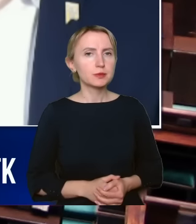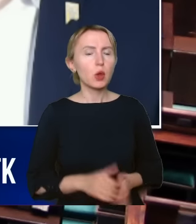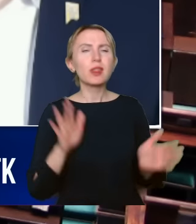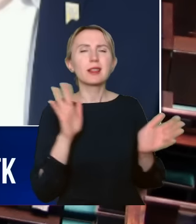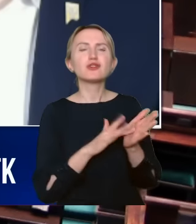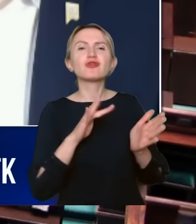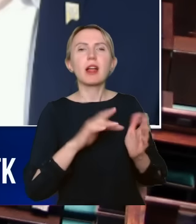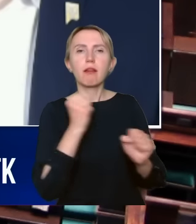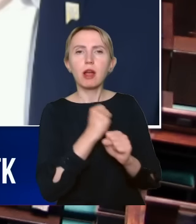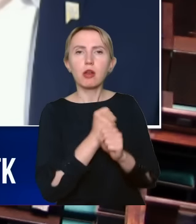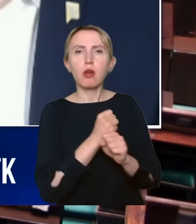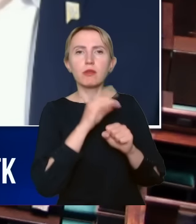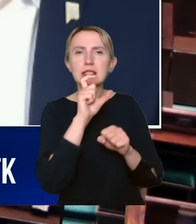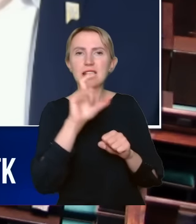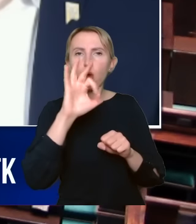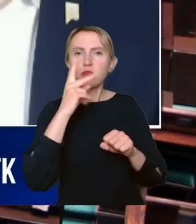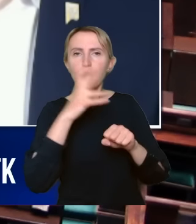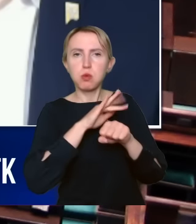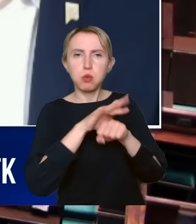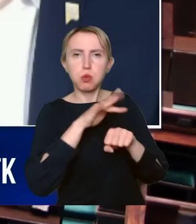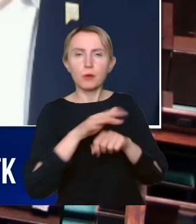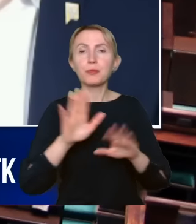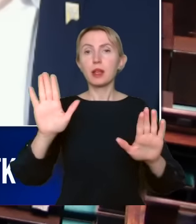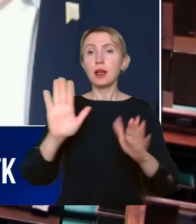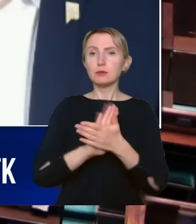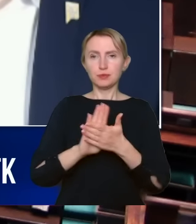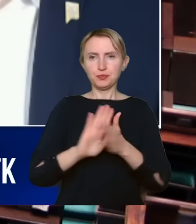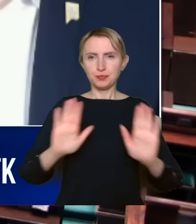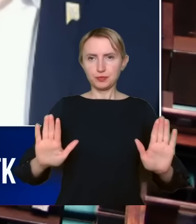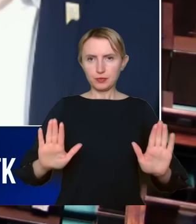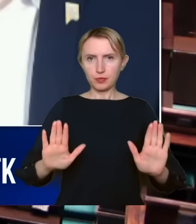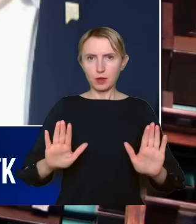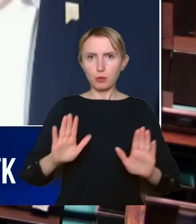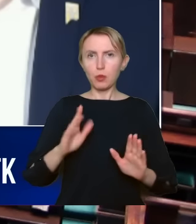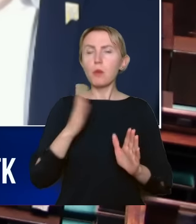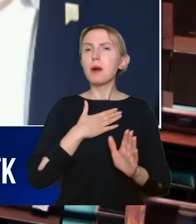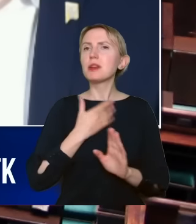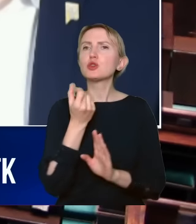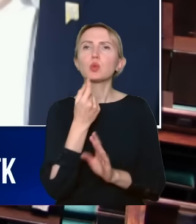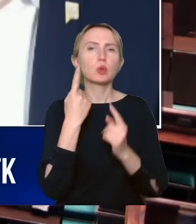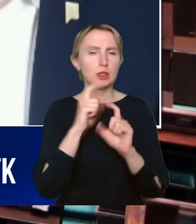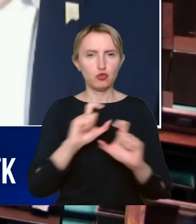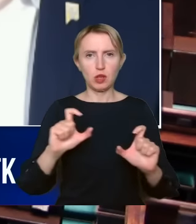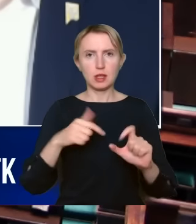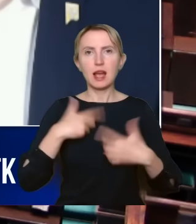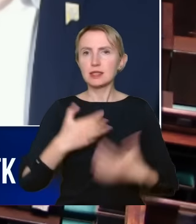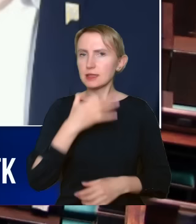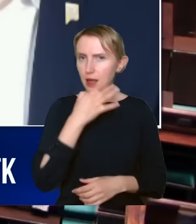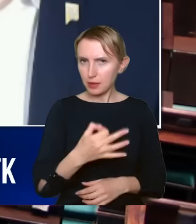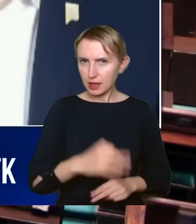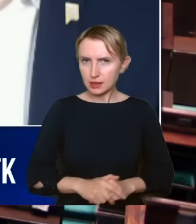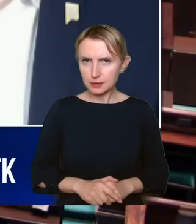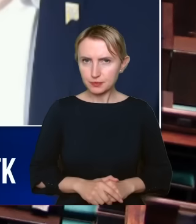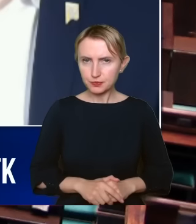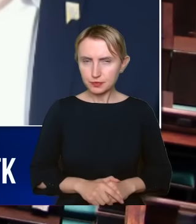węglowy, że ludzie mieliby mieć ograniczone... Szanowni panowie, przepraszam, bo mamy dosłownie chwilę, ja bym chciała o to zapytać, bo